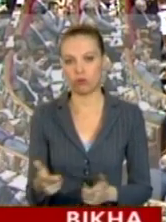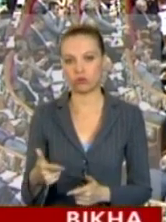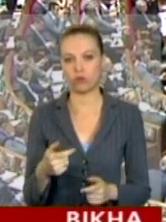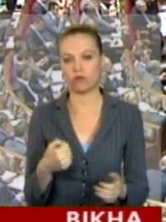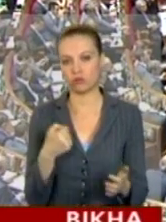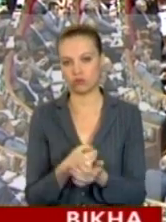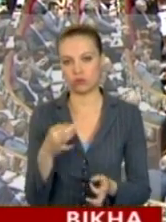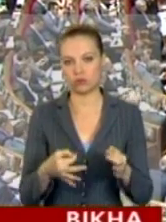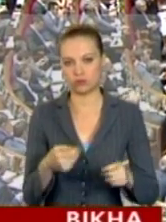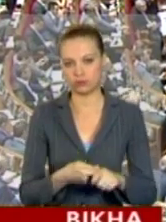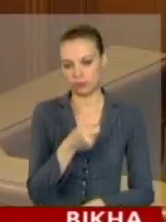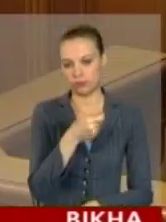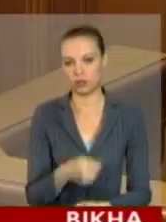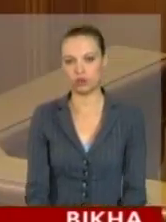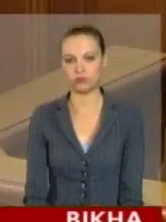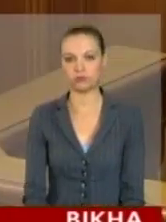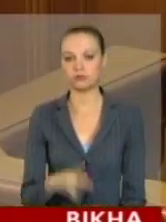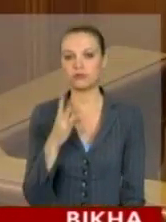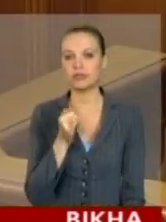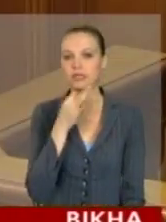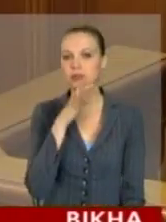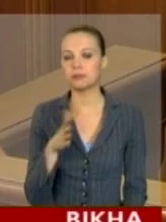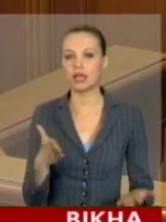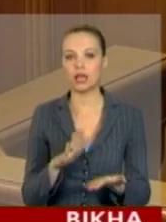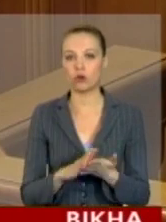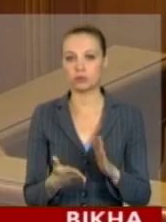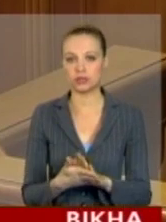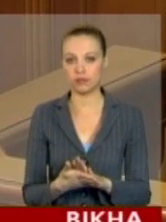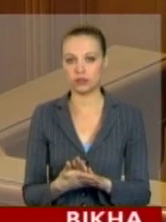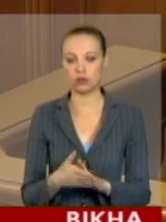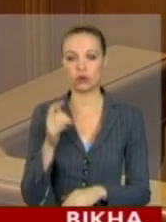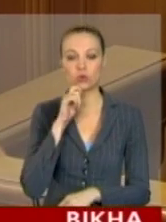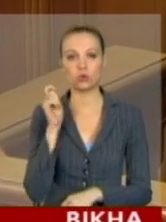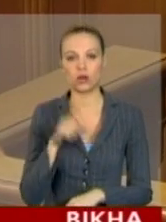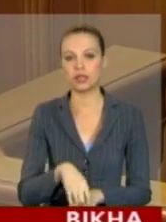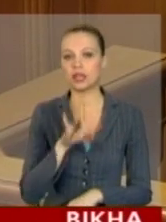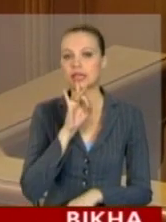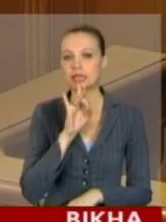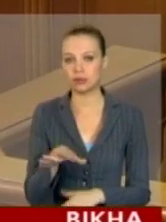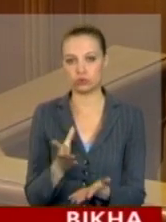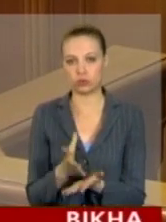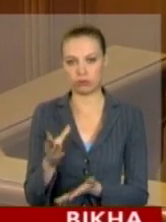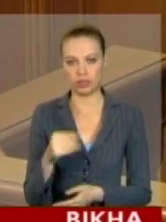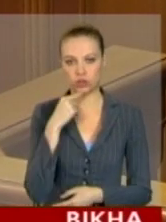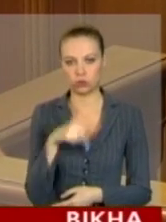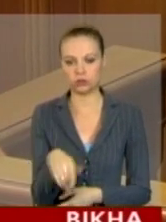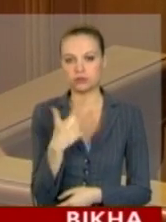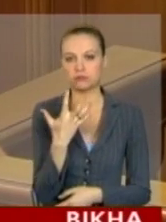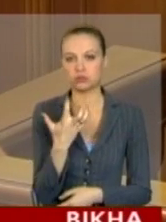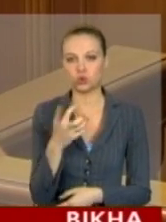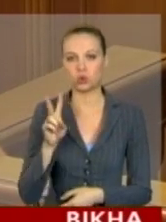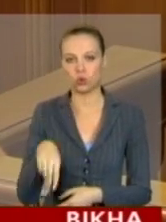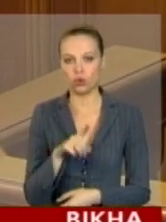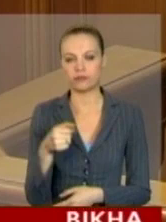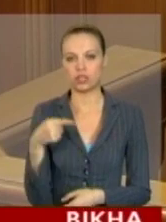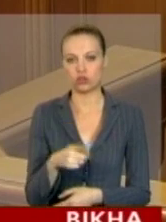до Стокгольмського арбітражу. Ні при яких обставинах Україна не буде платити Росії $500